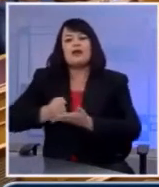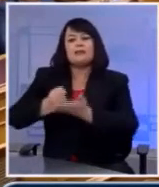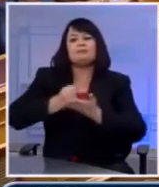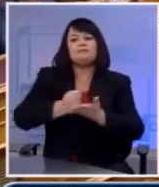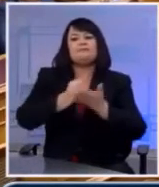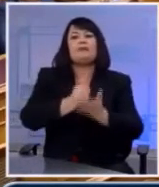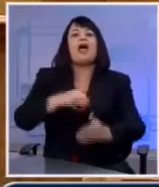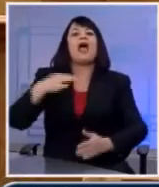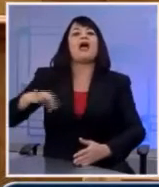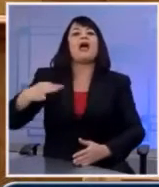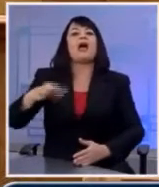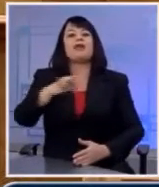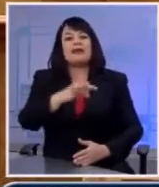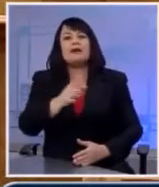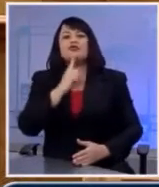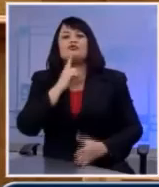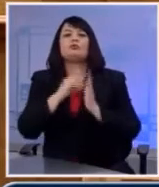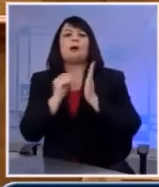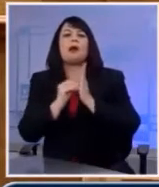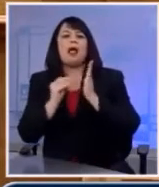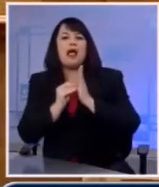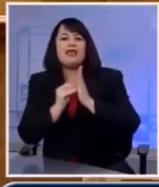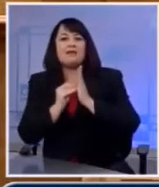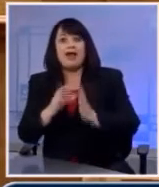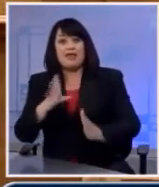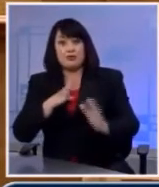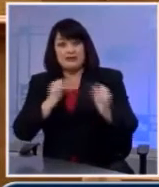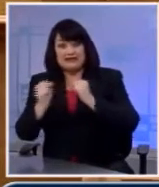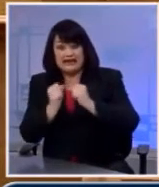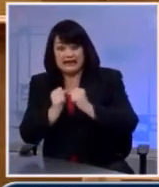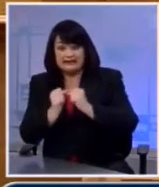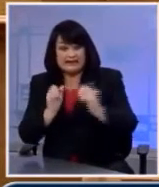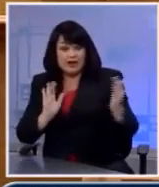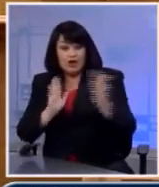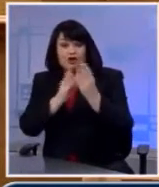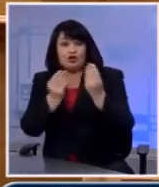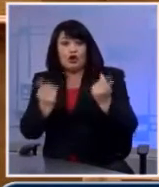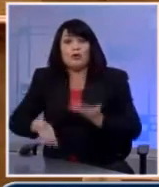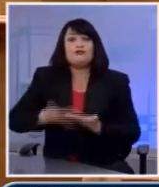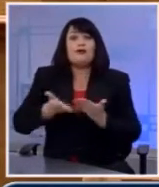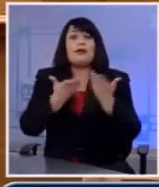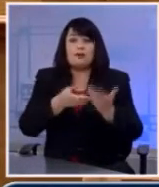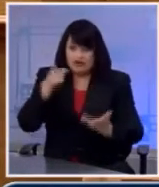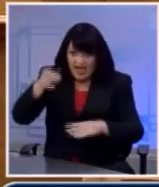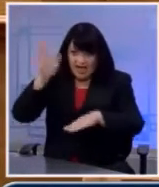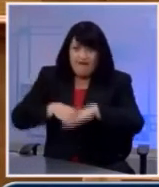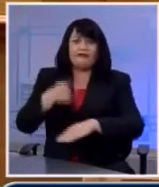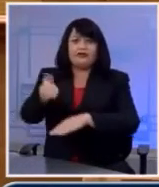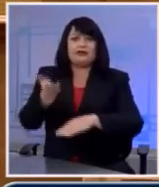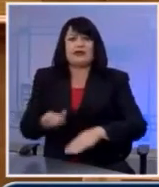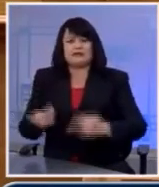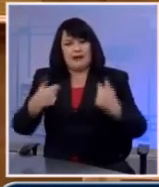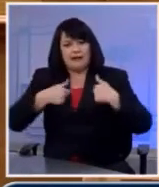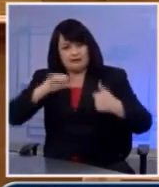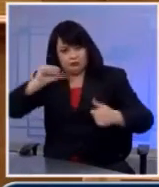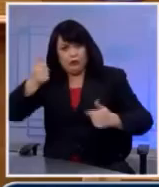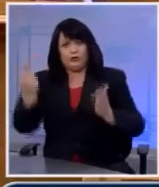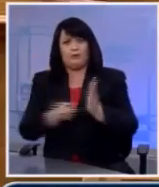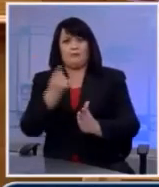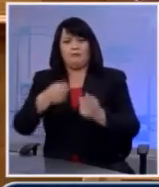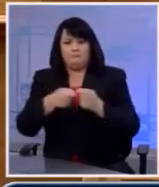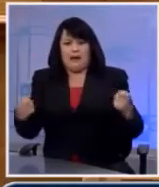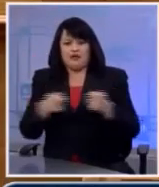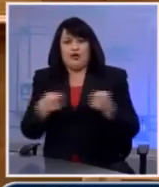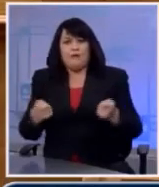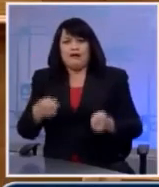αδυνάτων, όπως αυτό για την καταπολέμηση της ανθρωπιστικής κρίσης που εσείς δημιουργήσατε, που έφερε αυτή εδώ η κυβέρνηση ως πρώτο μέτρο,